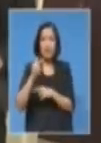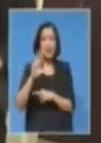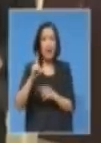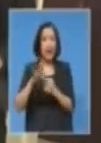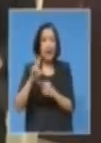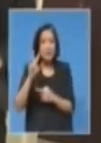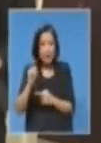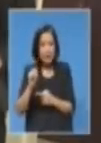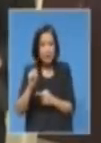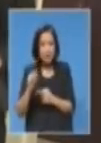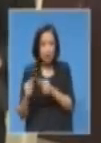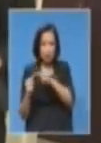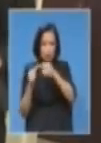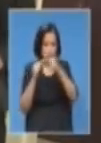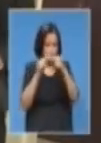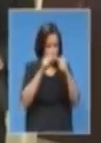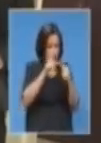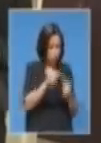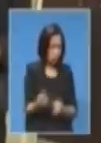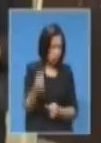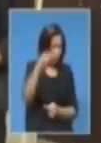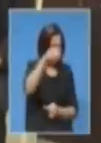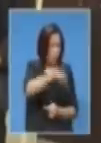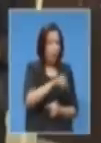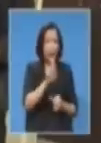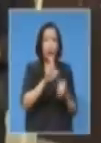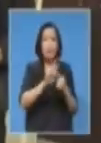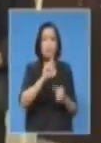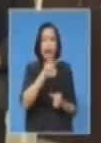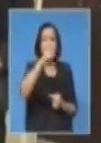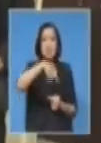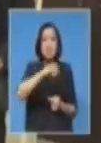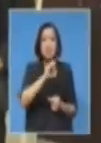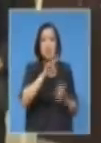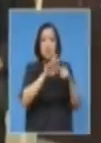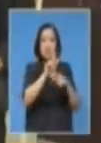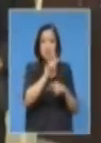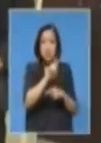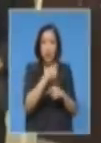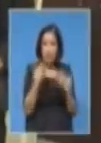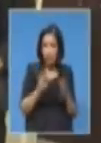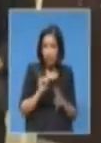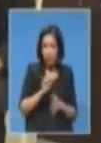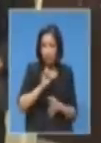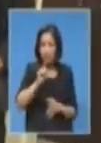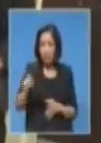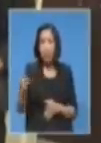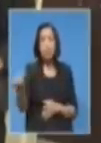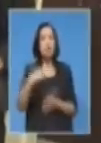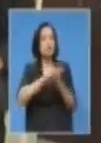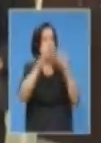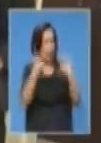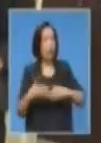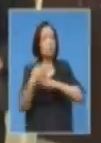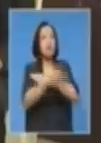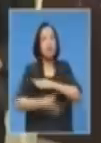ซื่อตลิ่งชันตรงนี้ของรถการรถไฟประเทศไทยเสร็จแล้วครับ เสร็จแล้วนะครับ ขณะนี้ก็เปิดให้บริการเป็นรถไฟชานเมืองอยู ่เป็นรถไฟชานเมืองนะ